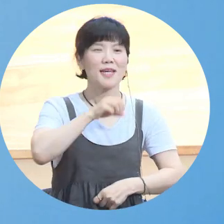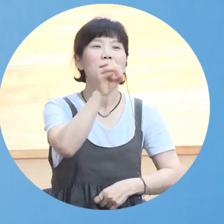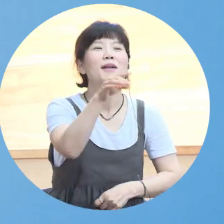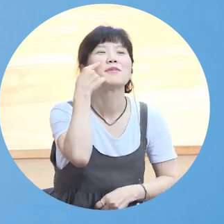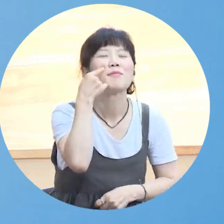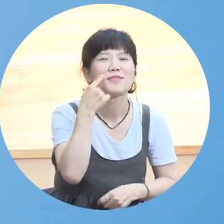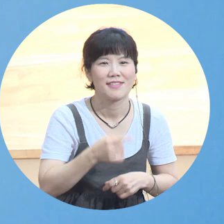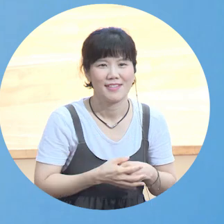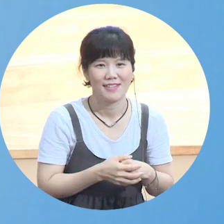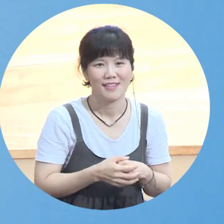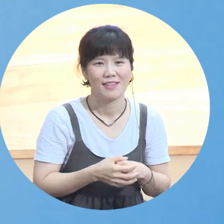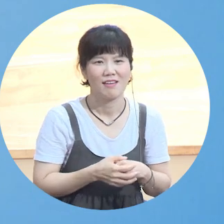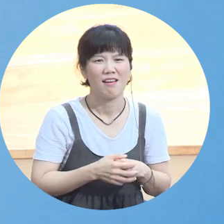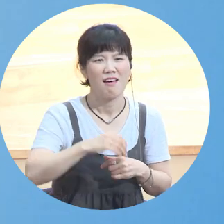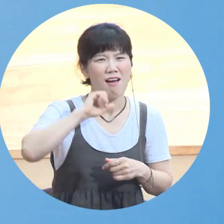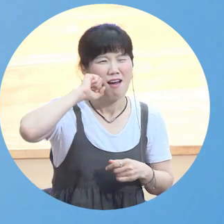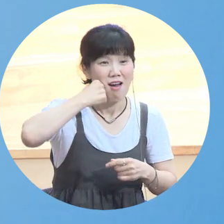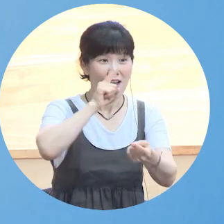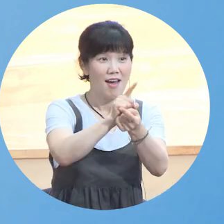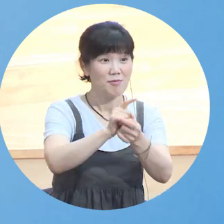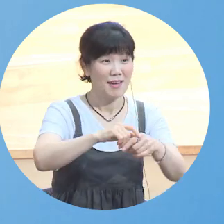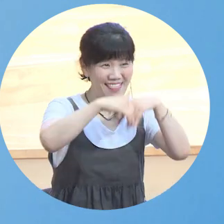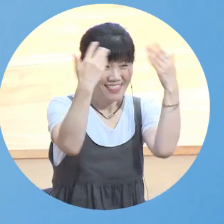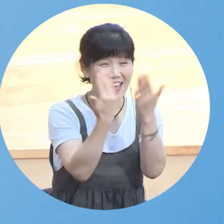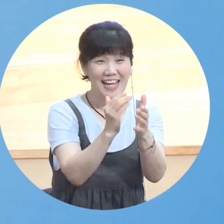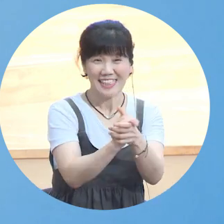어려움 만났다고 다 기도 합니까